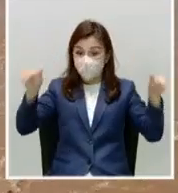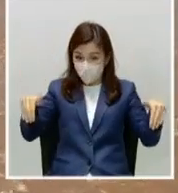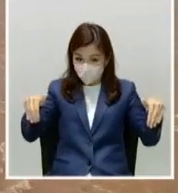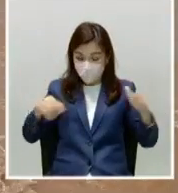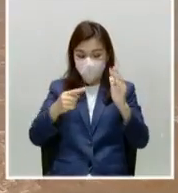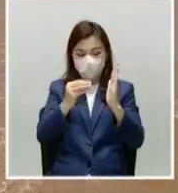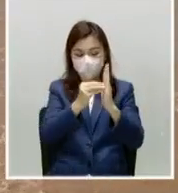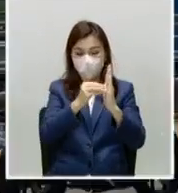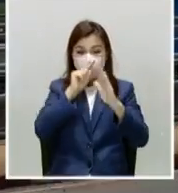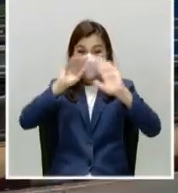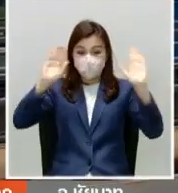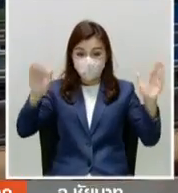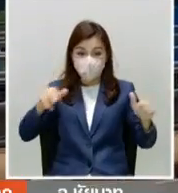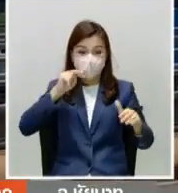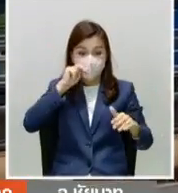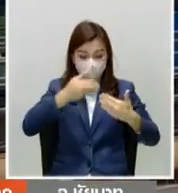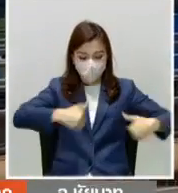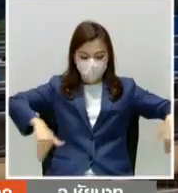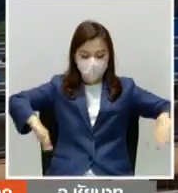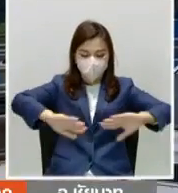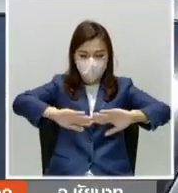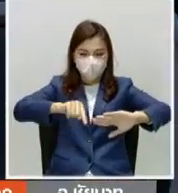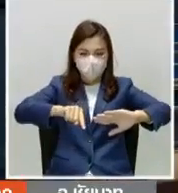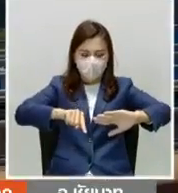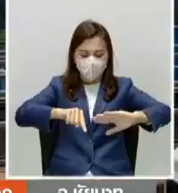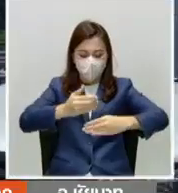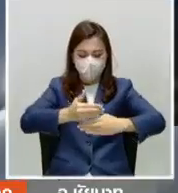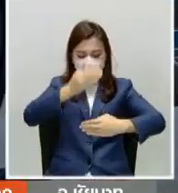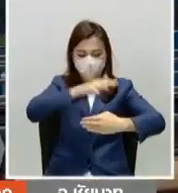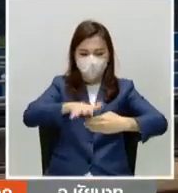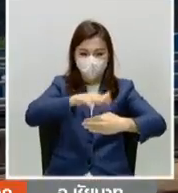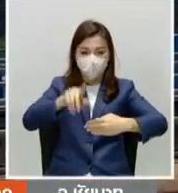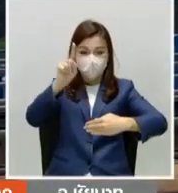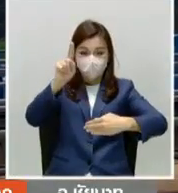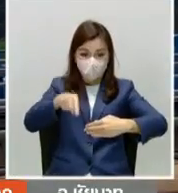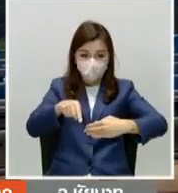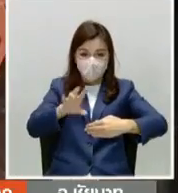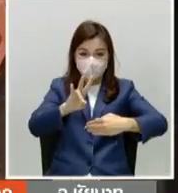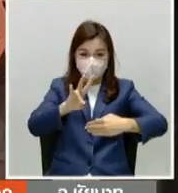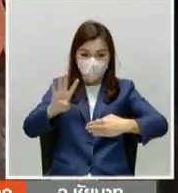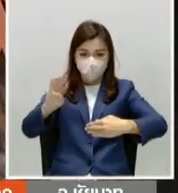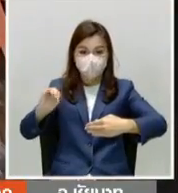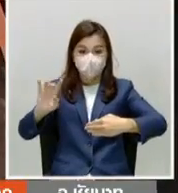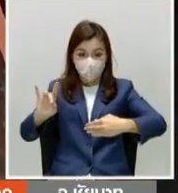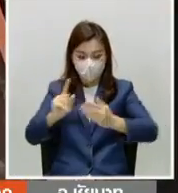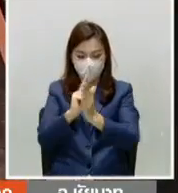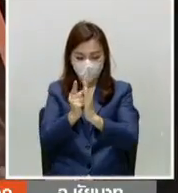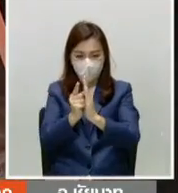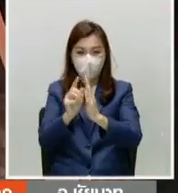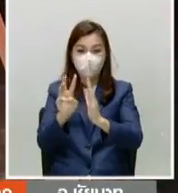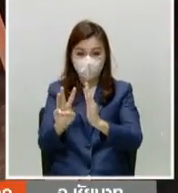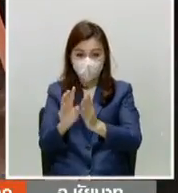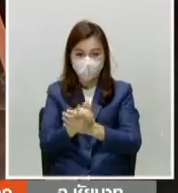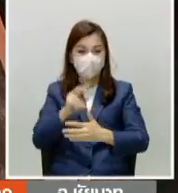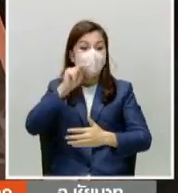ำให้วันนี้เขื่อนต้องปรับเพิ่มการระบายน้ำไปอยู่ที่ 1,748 ลูกบาศก์เมตรต่อวินาทีส่งผ